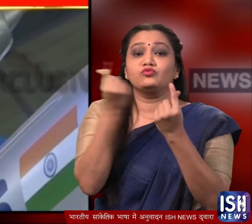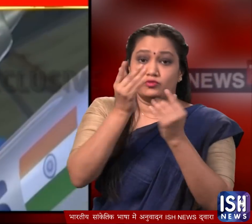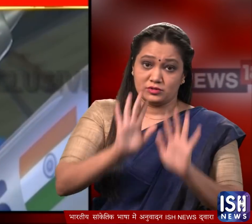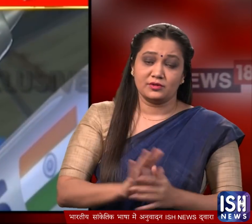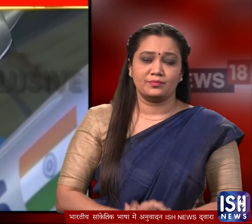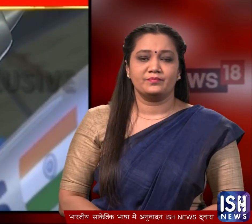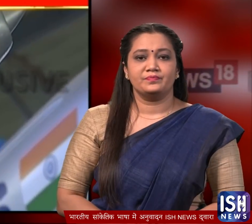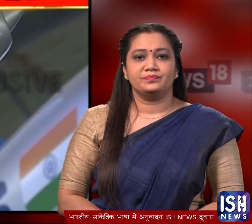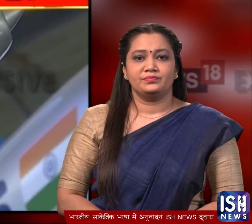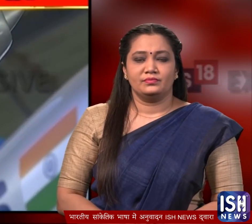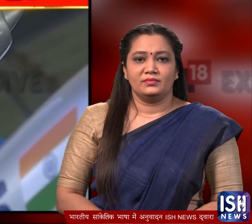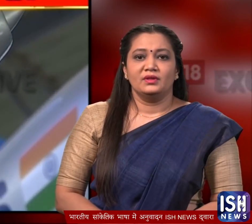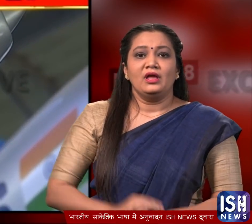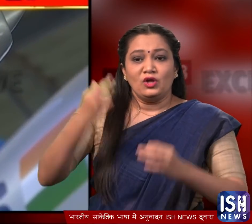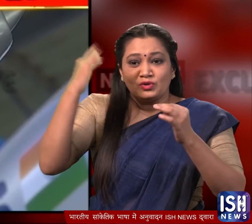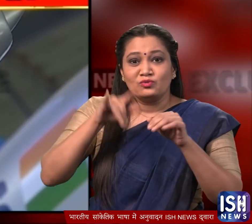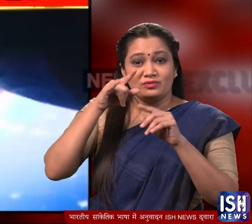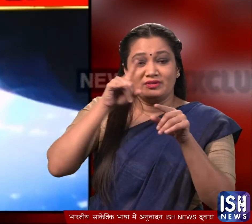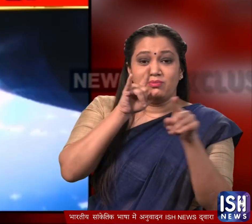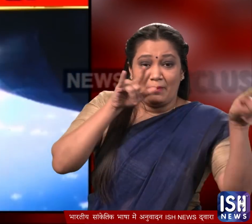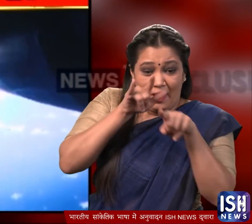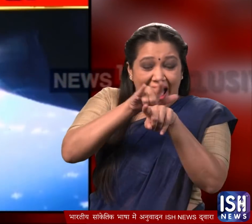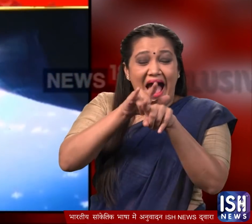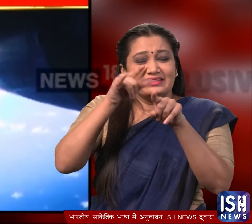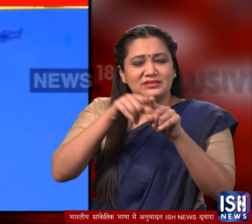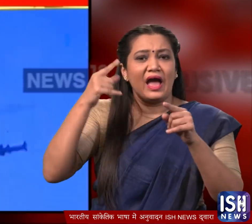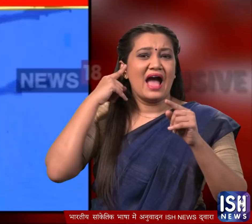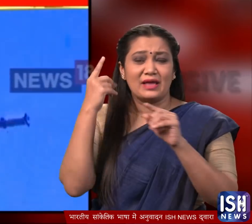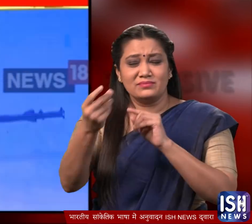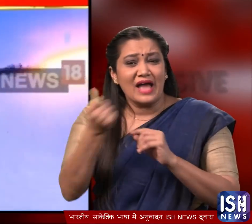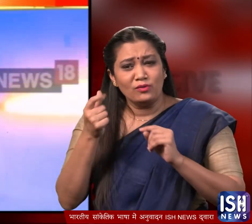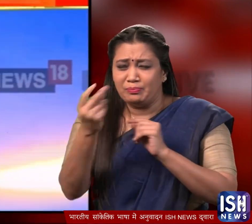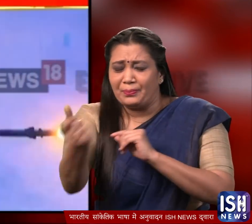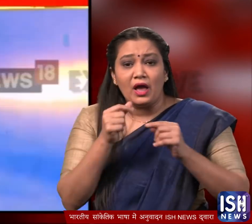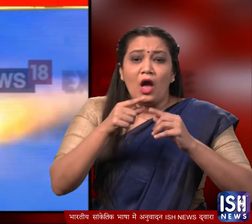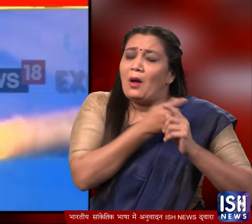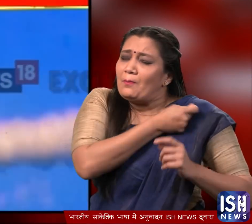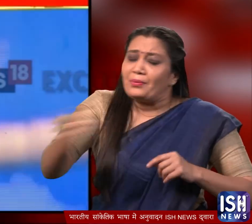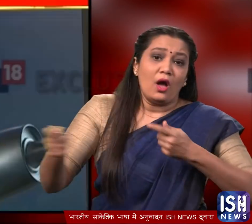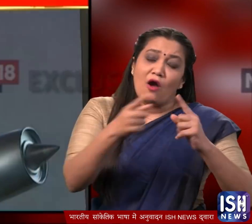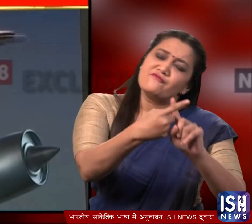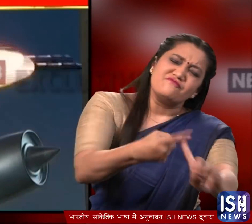होंगे। माना जा रहा है कि न्यू जनरेशन वाली ब्रह्मोस मिसाइल आवाज की गति से 3.5 गुना